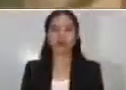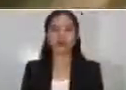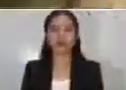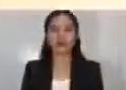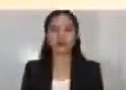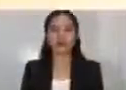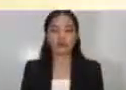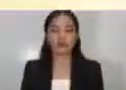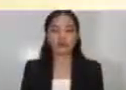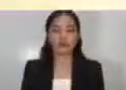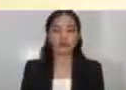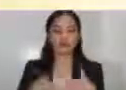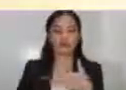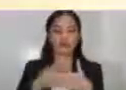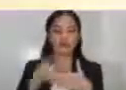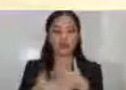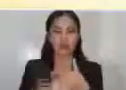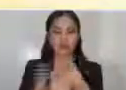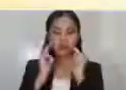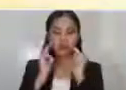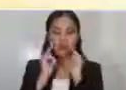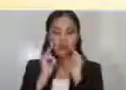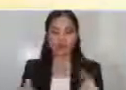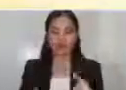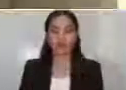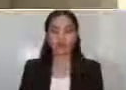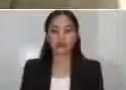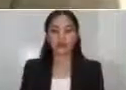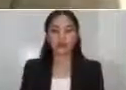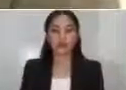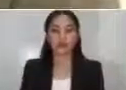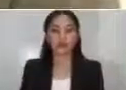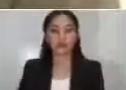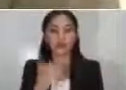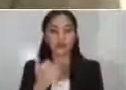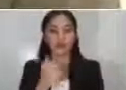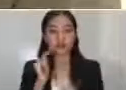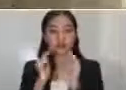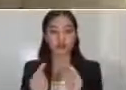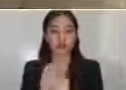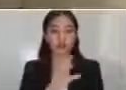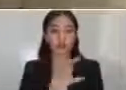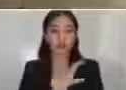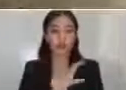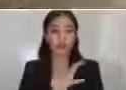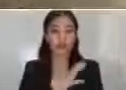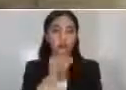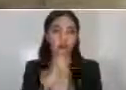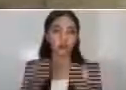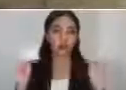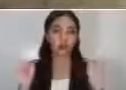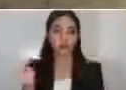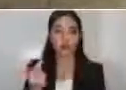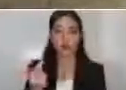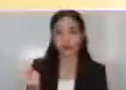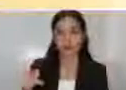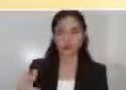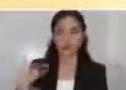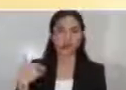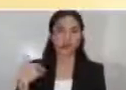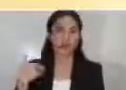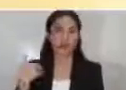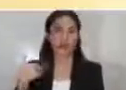tama, sinasaktan pa sila tulad ng pamumukpok ng martilyo sa ulo, pananakal gamit ang sinturon at hinihiwa rin gamit ang